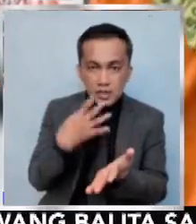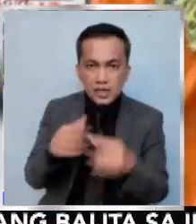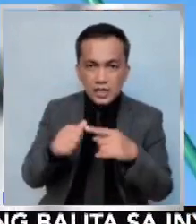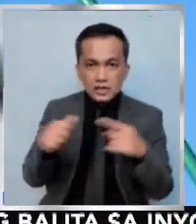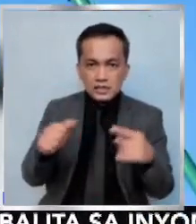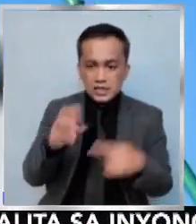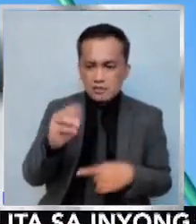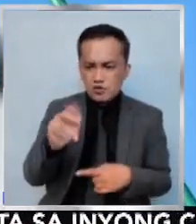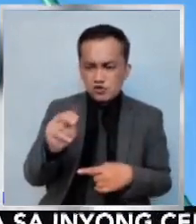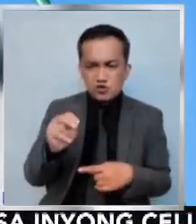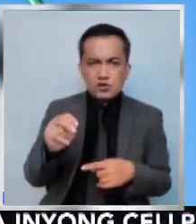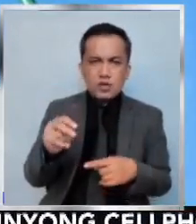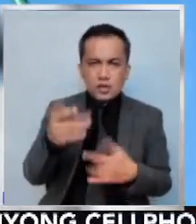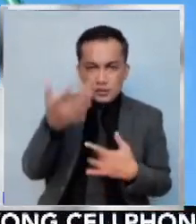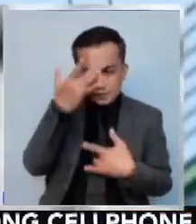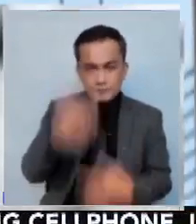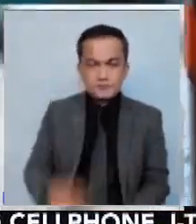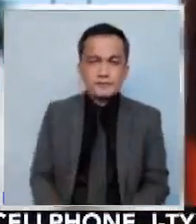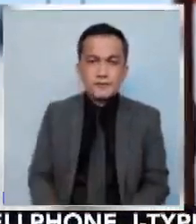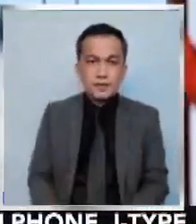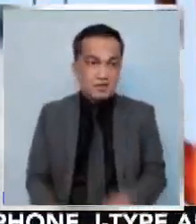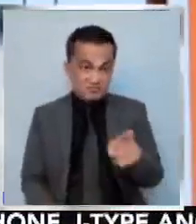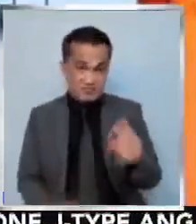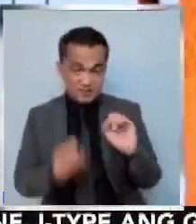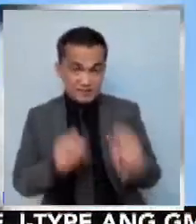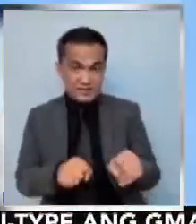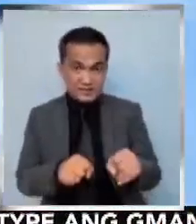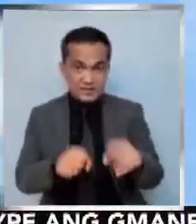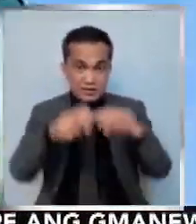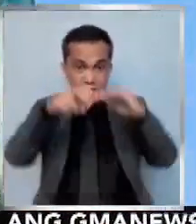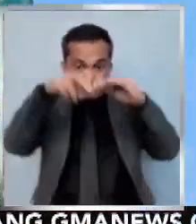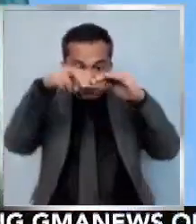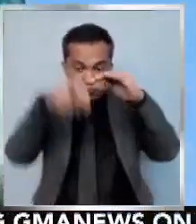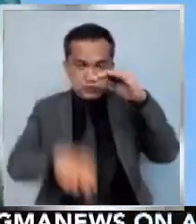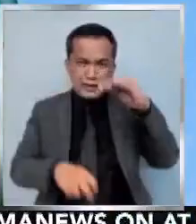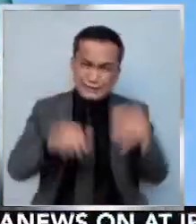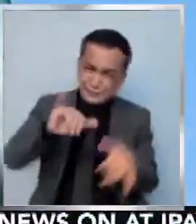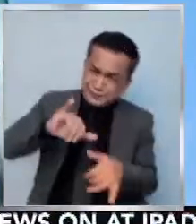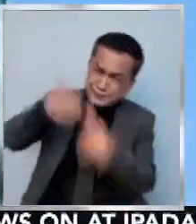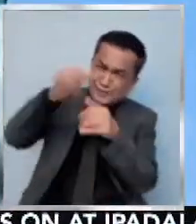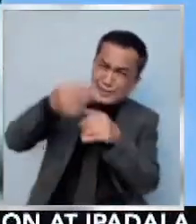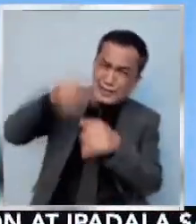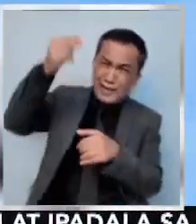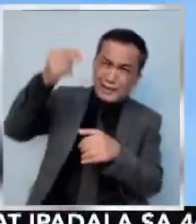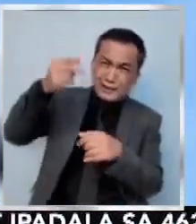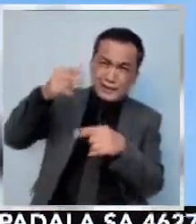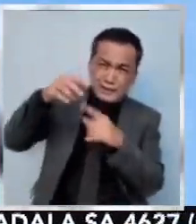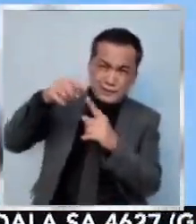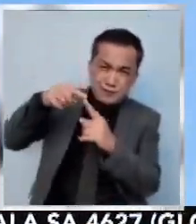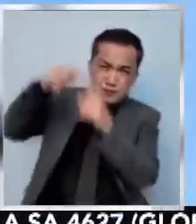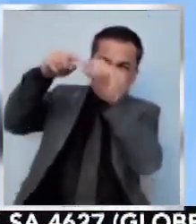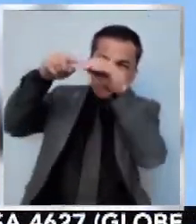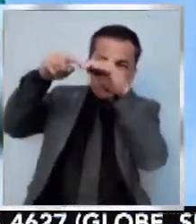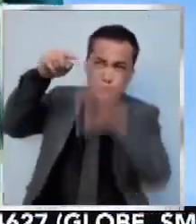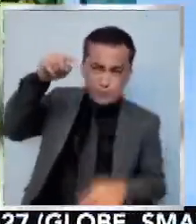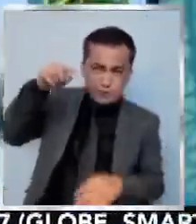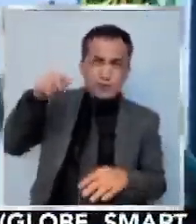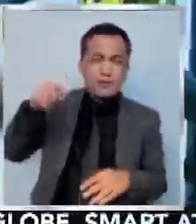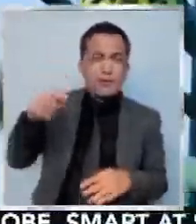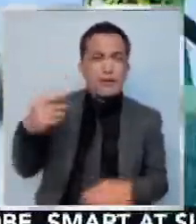sickness med. Pero kakayanin mo kaya kung ibabagsak ka mula sa isa sa pinakamataas na drop tower sa buong mundo?